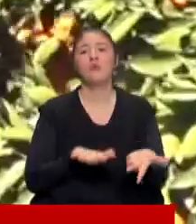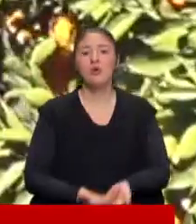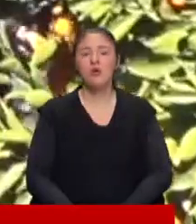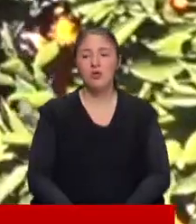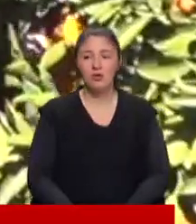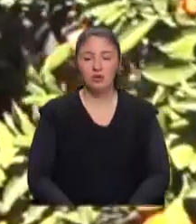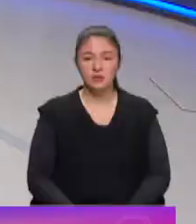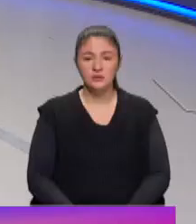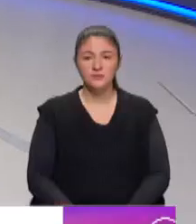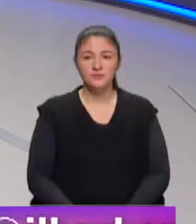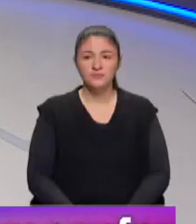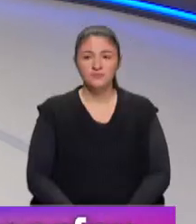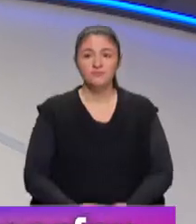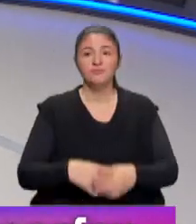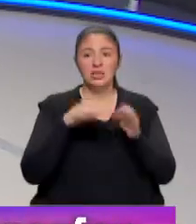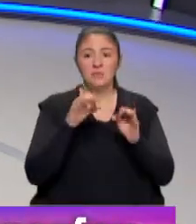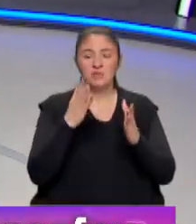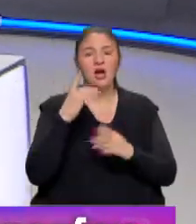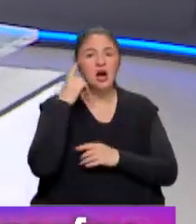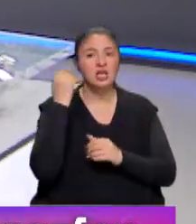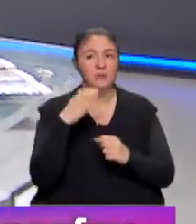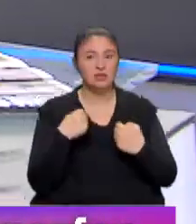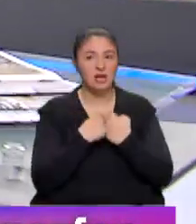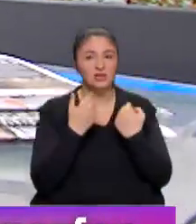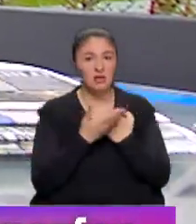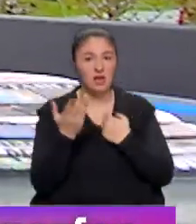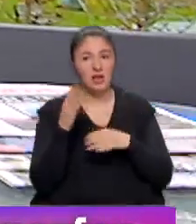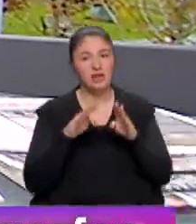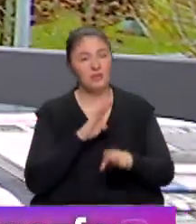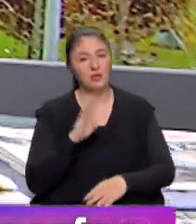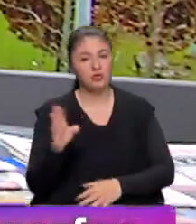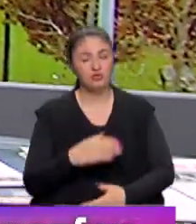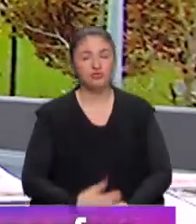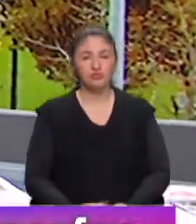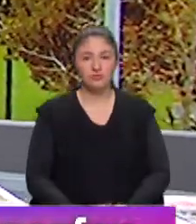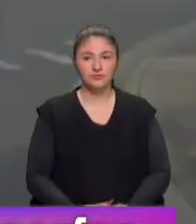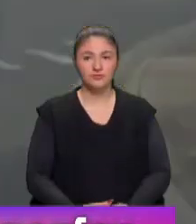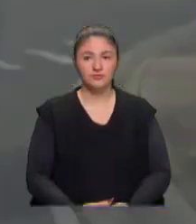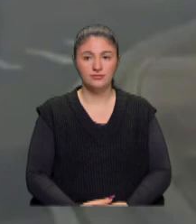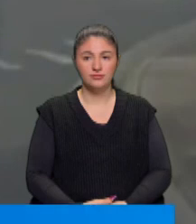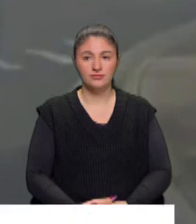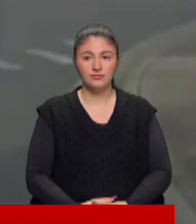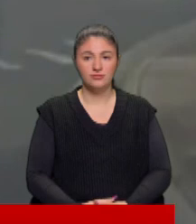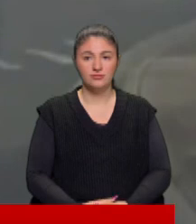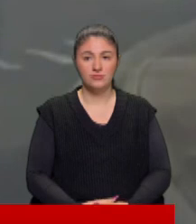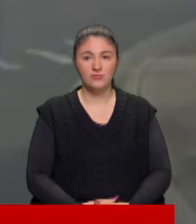kuvvetli. Şimdi akıl almaz kazalarla reklama gidiyoruz.